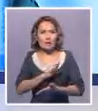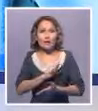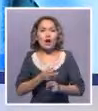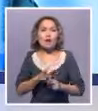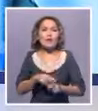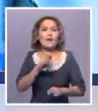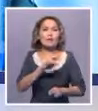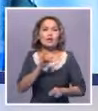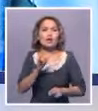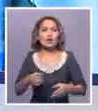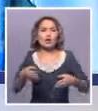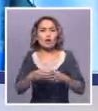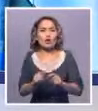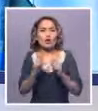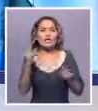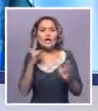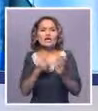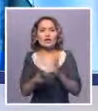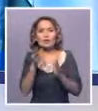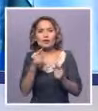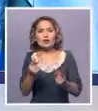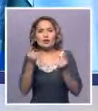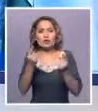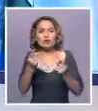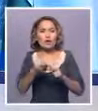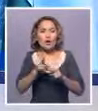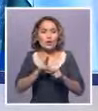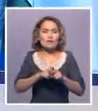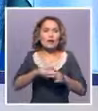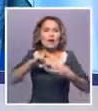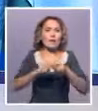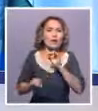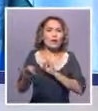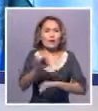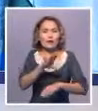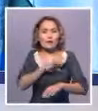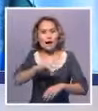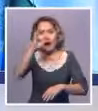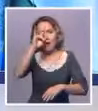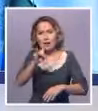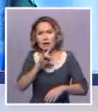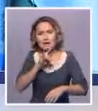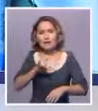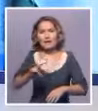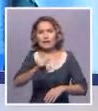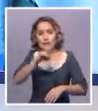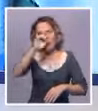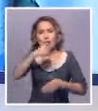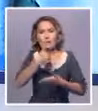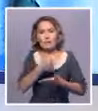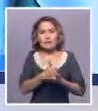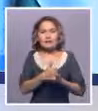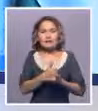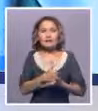ұлттар ұйымының құрылуына 70 жыл аясында халықаралық лаңкестікке қарсы тұруды қамтыған. Қазақ президенті сонымен қатар Африкадан Еуропаға